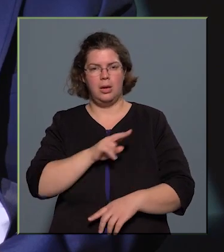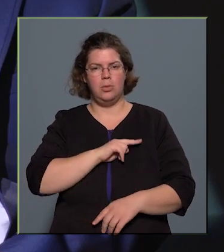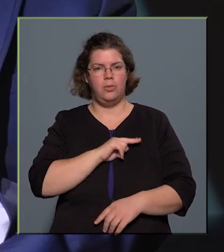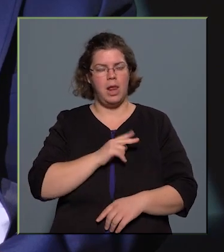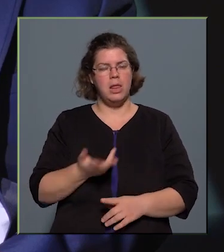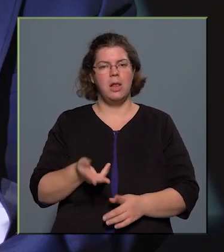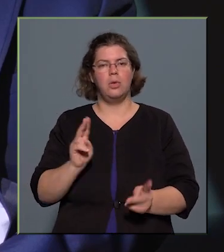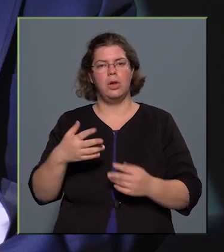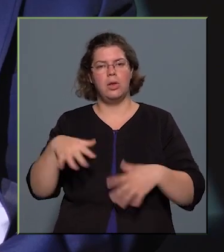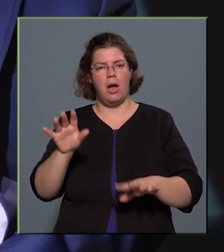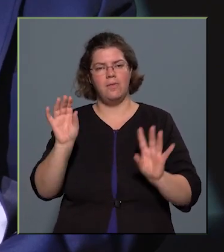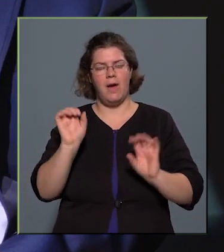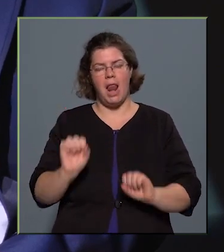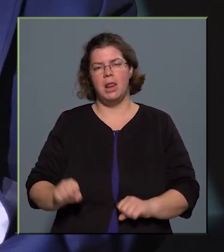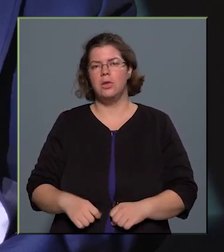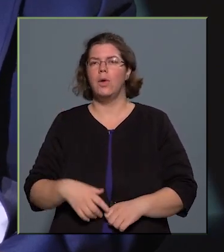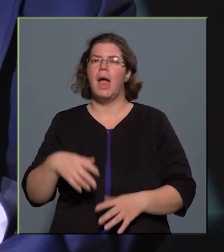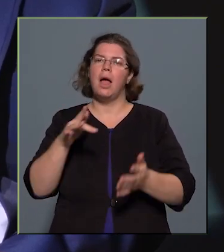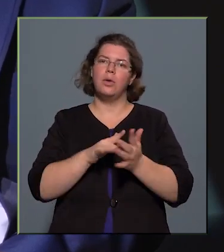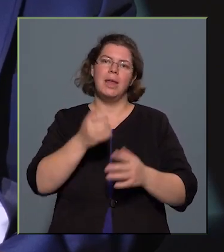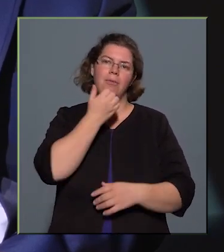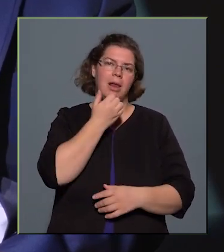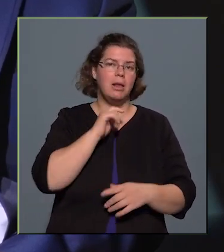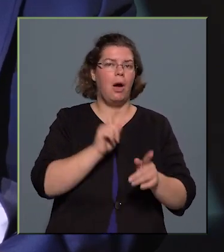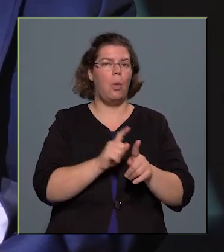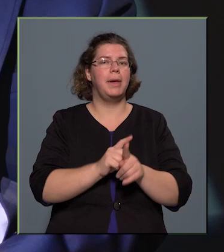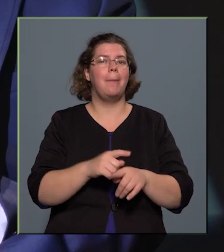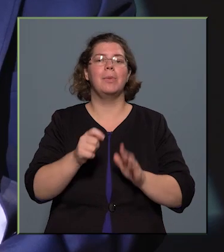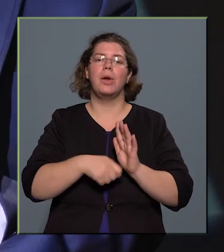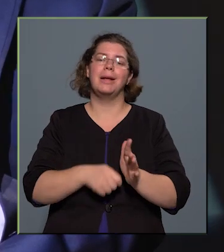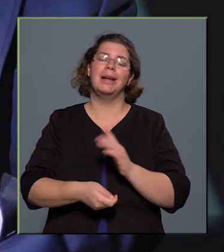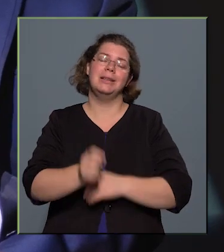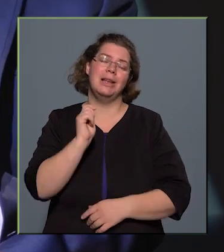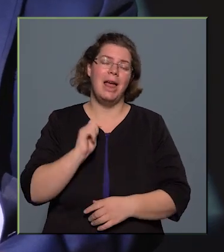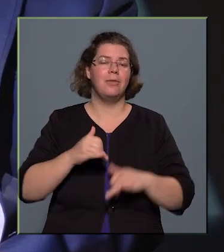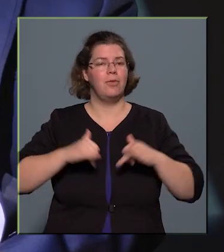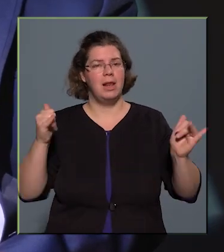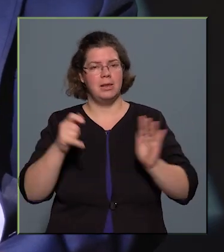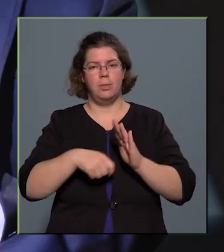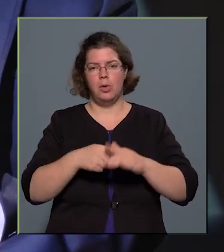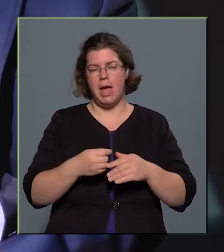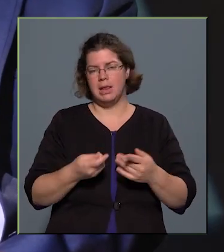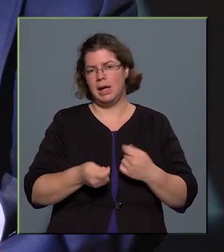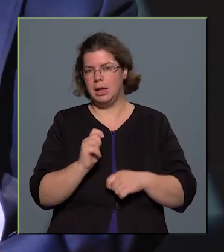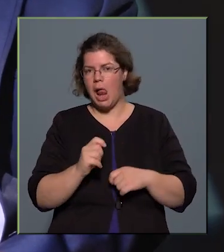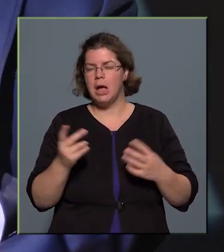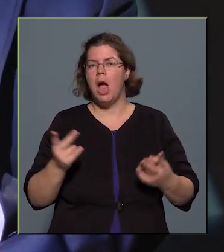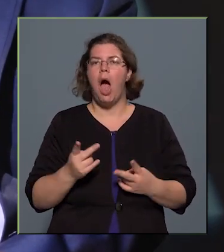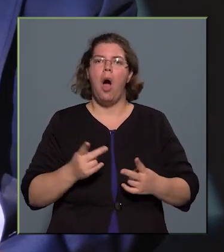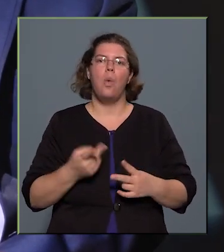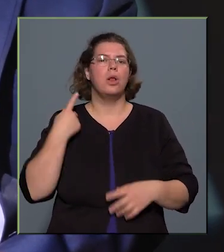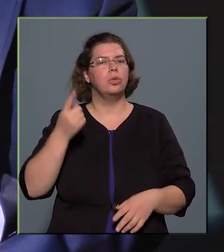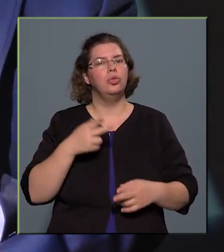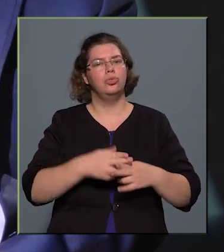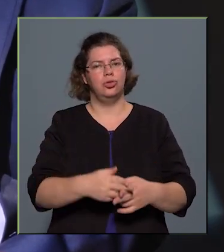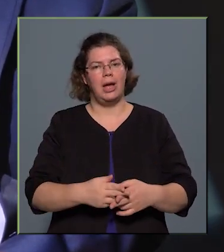a nagyvállalatoknál, középvállalatoknál olyan projekteket találjunk, fejlesztési projekteket, ahol tudunk